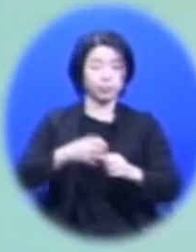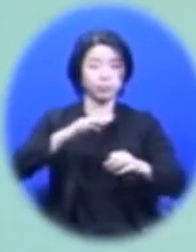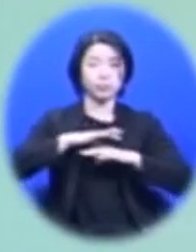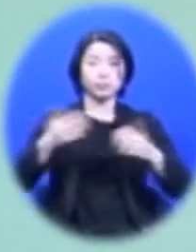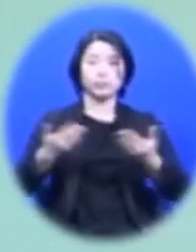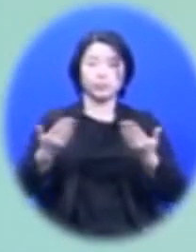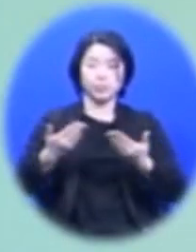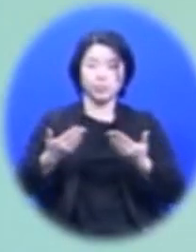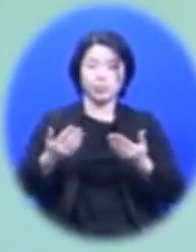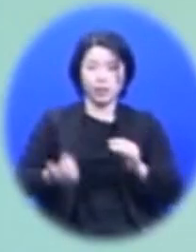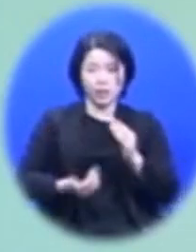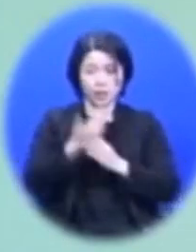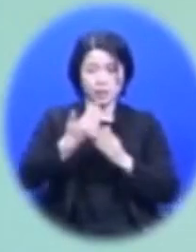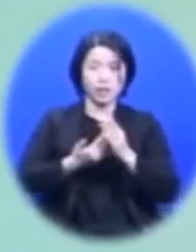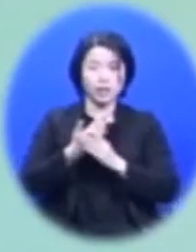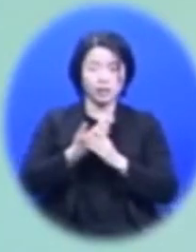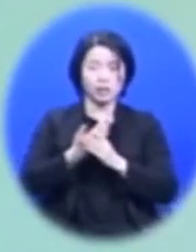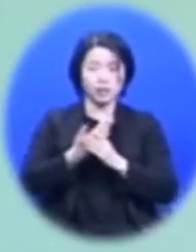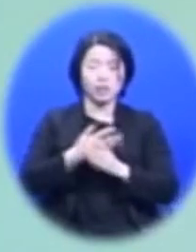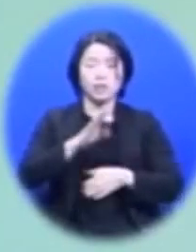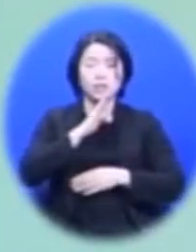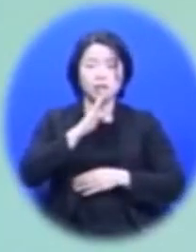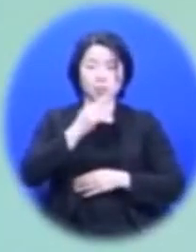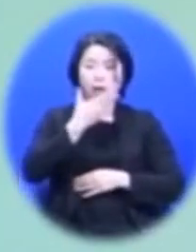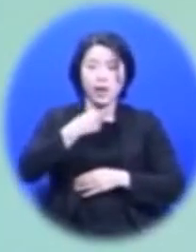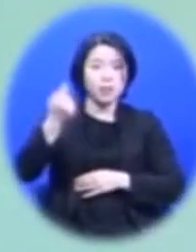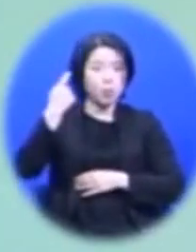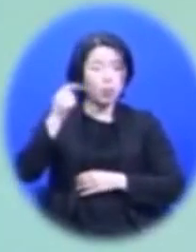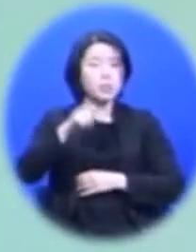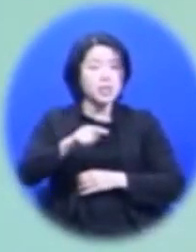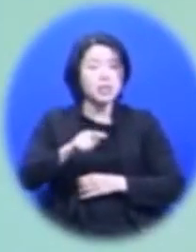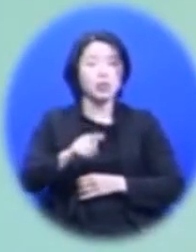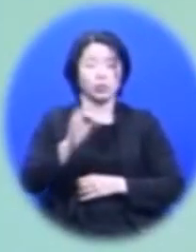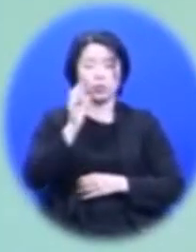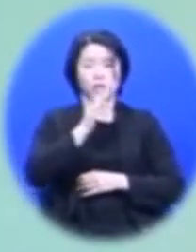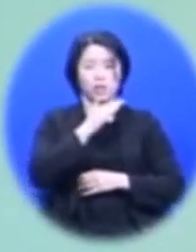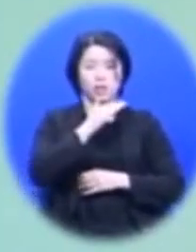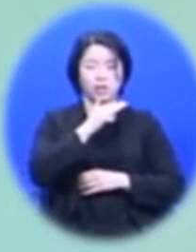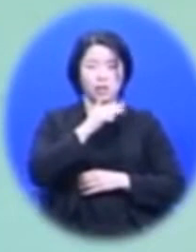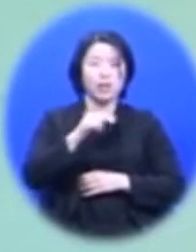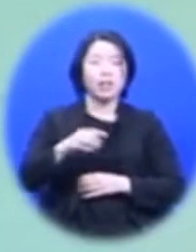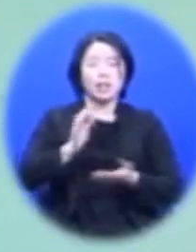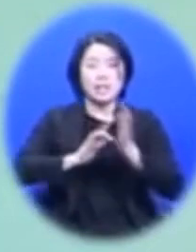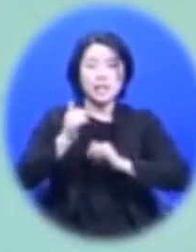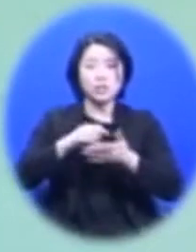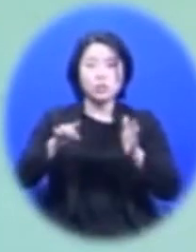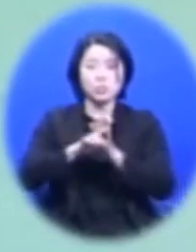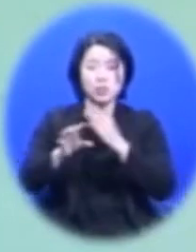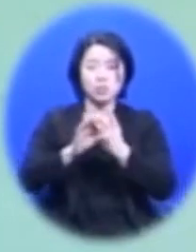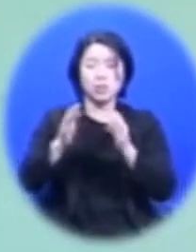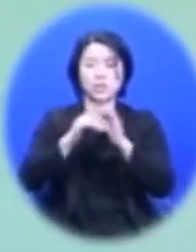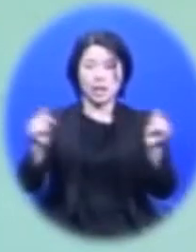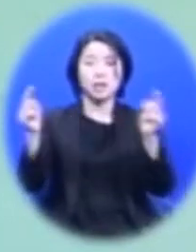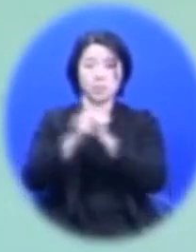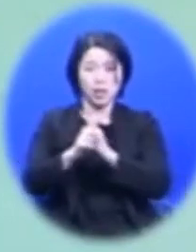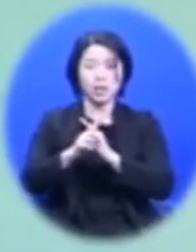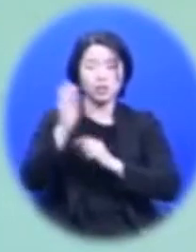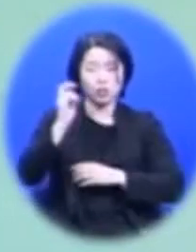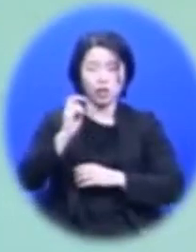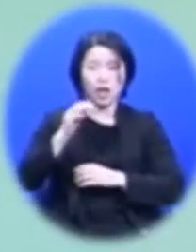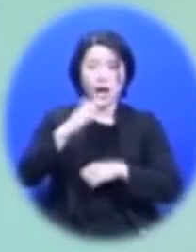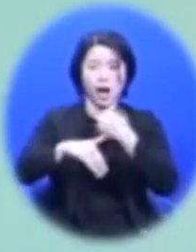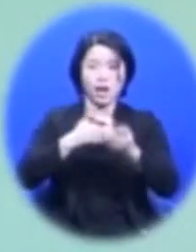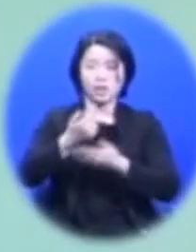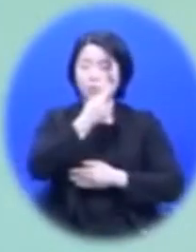놀라운 일들이 일어나는, 정말 복음이 이거구나, 예수 믿으면 사람은 변하는구나, 하나님이 증거를